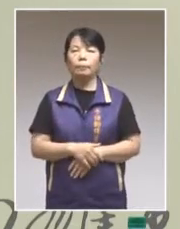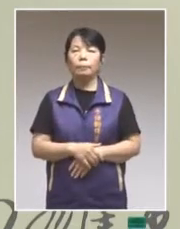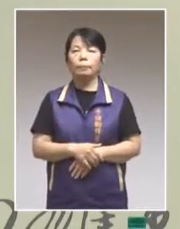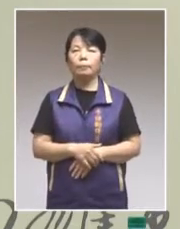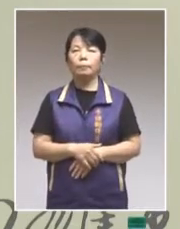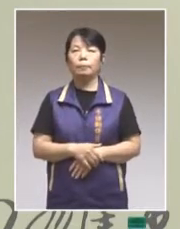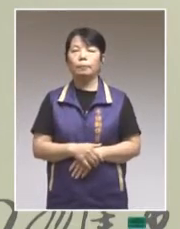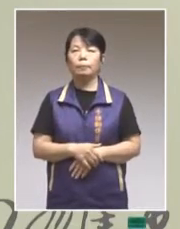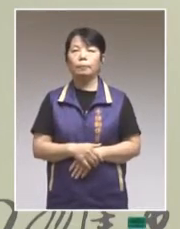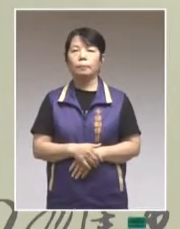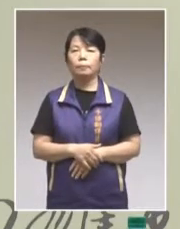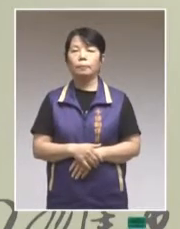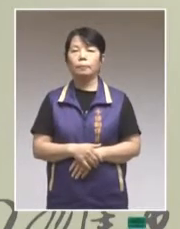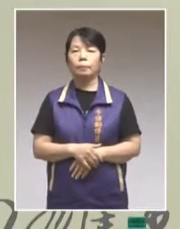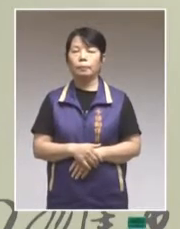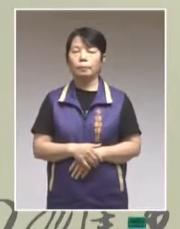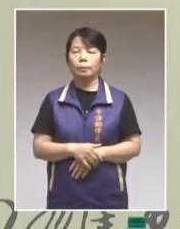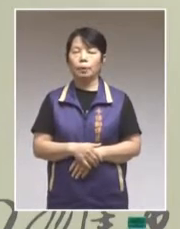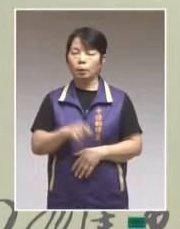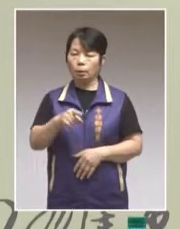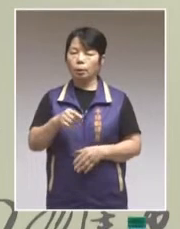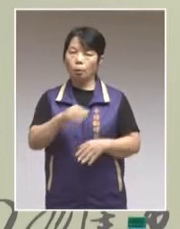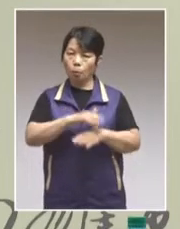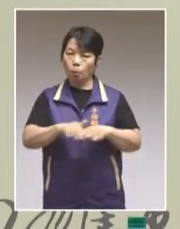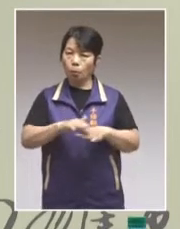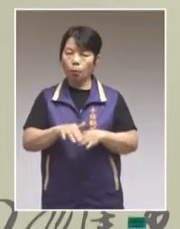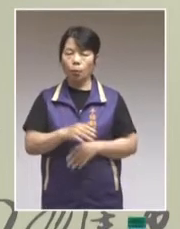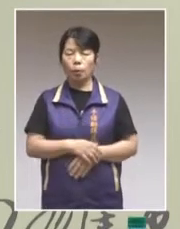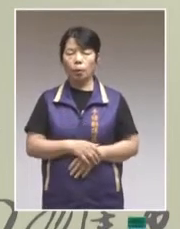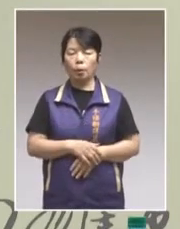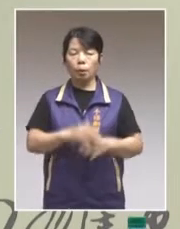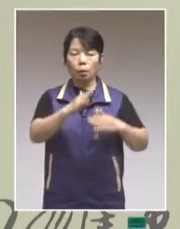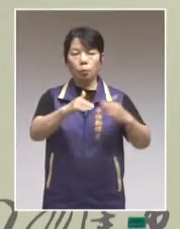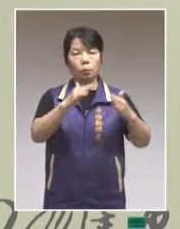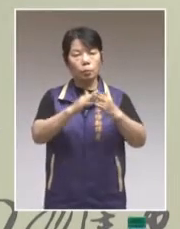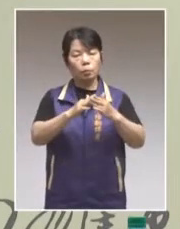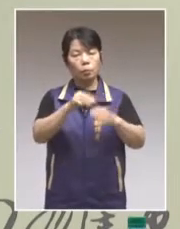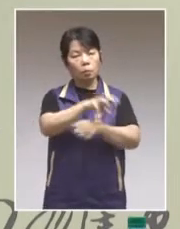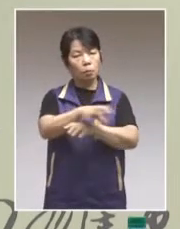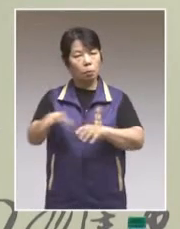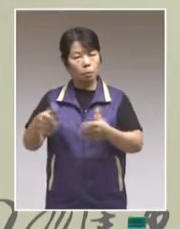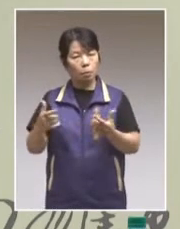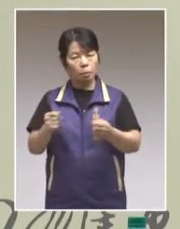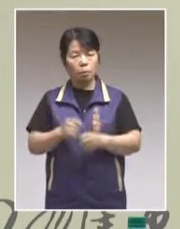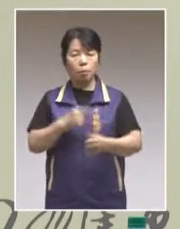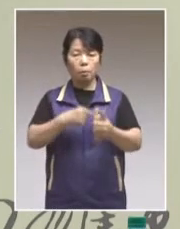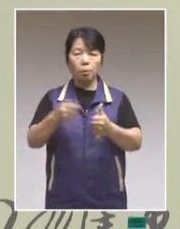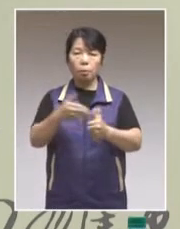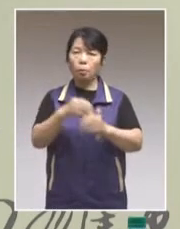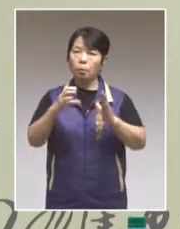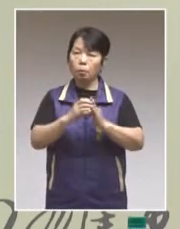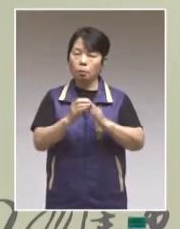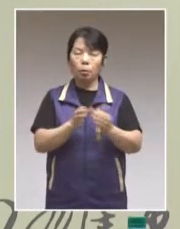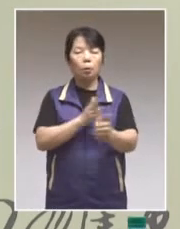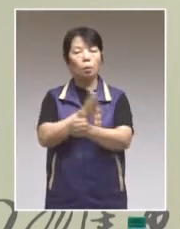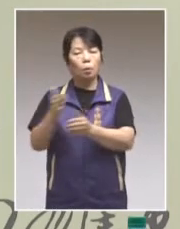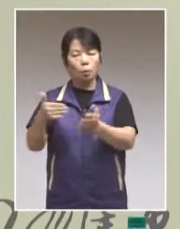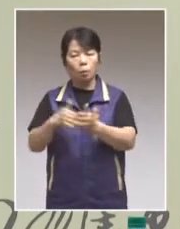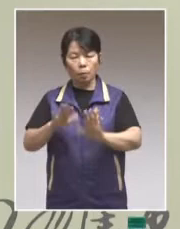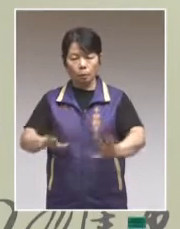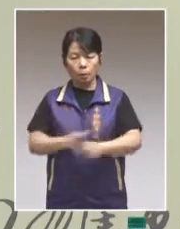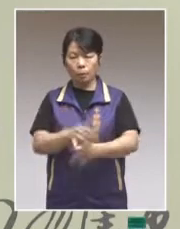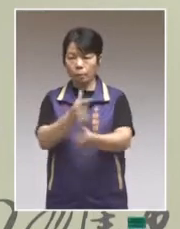可以参加考试。所以这个我们还是跟我们各学校啊，这个教育局征询之后，我们就会立刻对外说明。